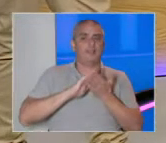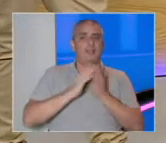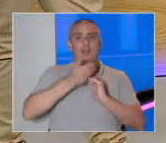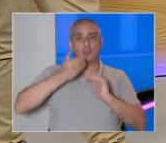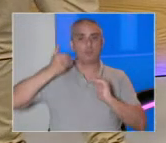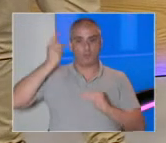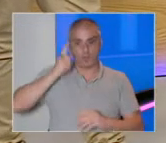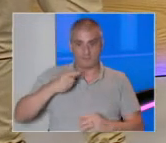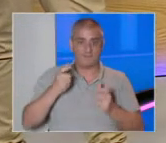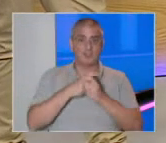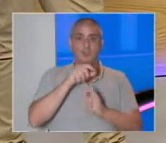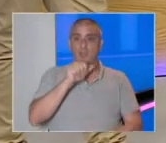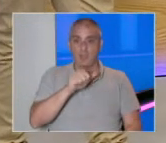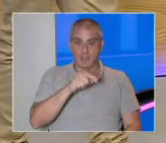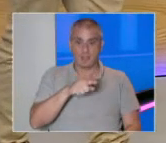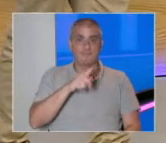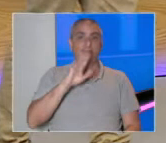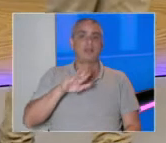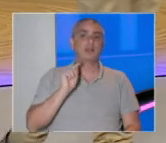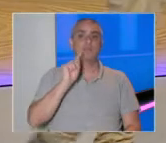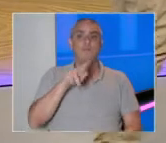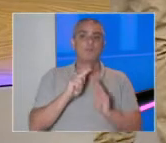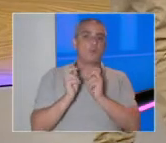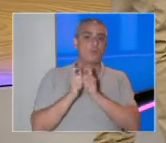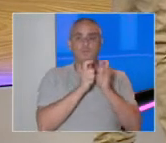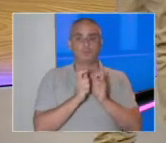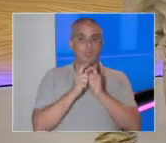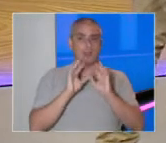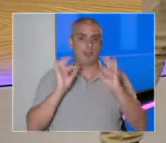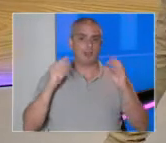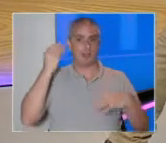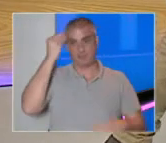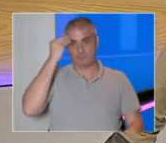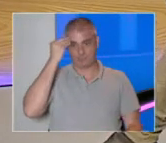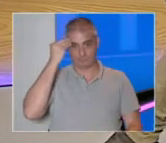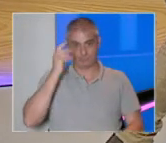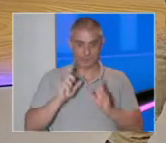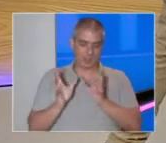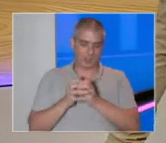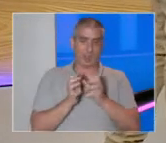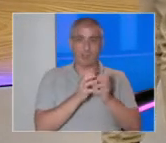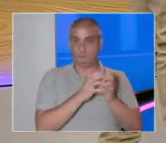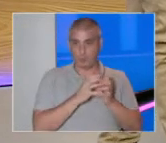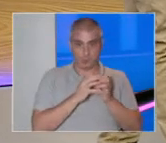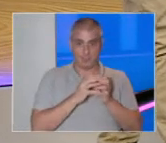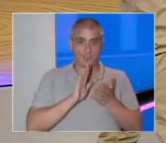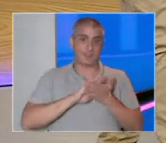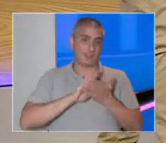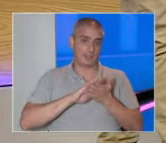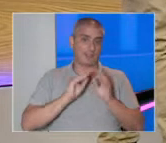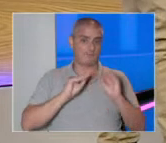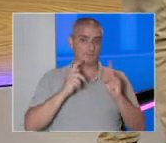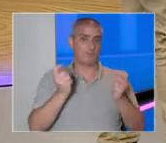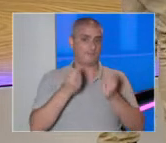טרום חובה ובכיתות א', הילדים יגיעו בקבוצות לימי תחילת הלימודים, בקפסולות, הגננת